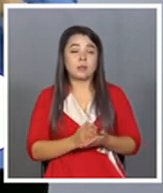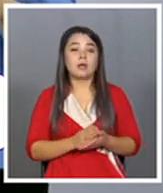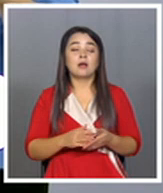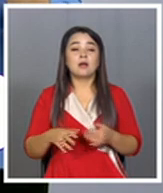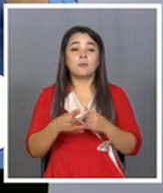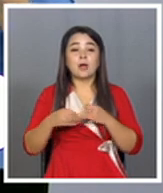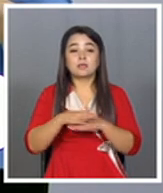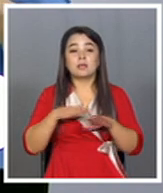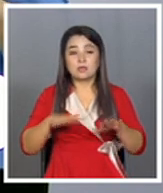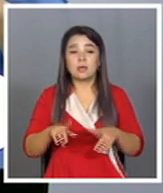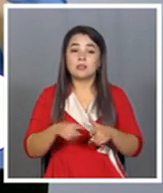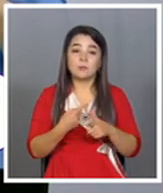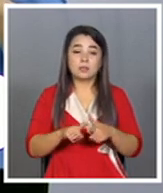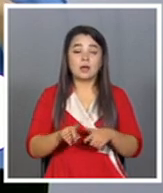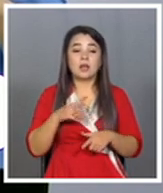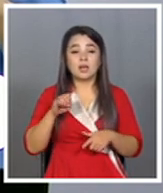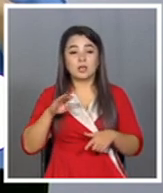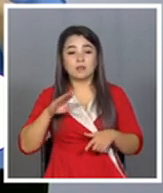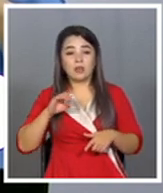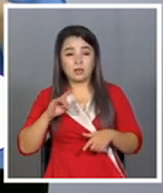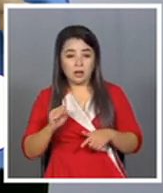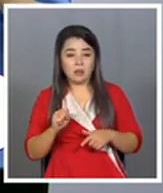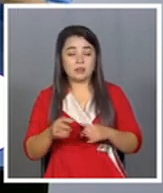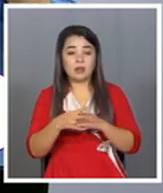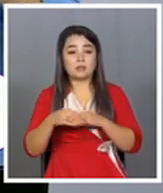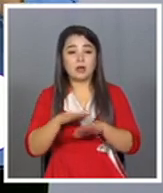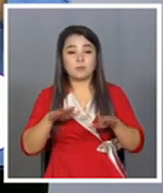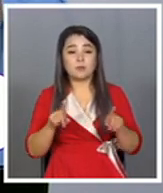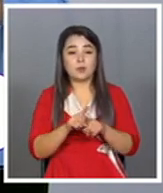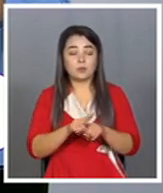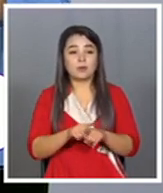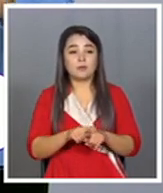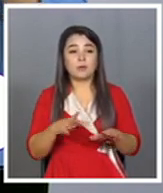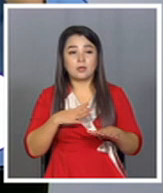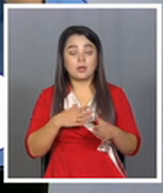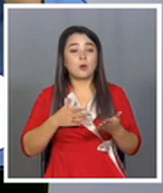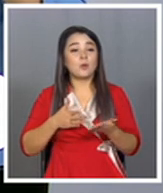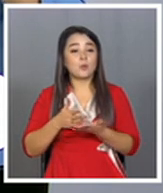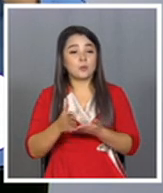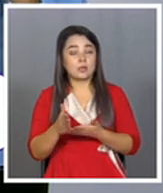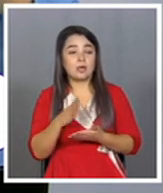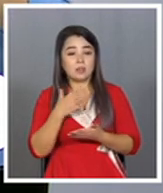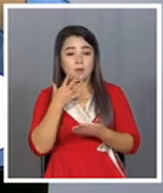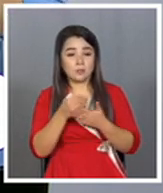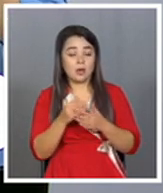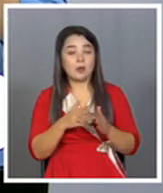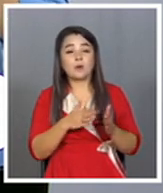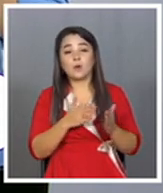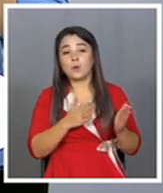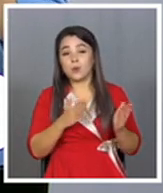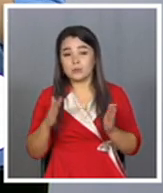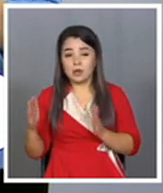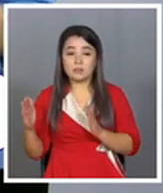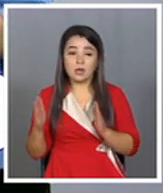материктер, немесе тақталар, литосфералық тақталар, балалар, көлденең бағытта қозғалады дейді. Сонымен қатар,